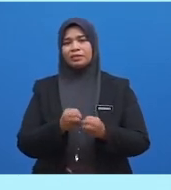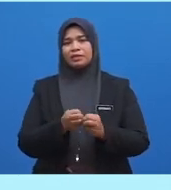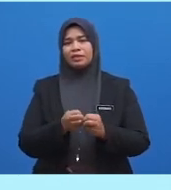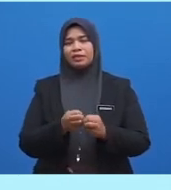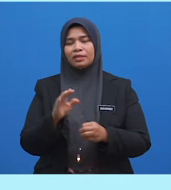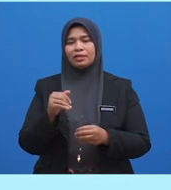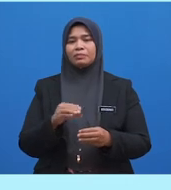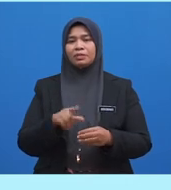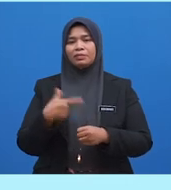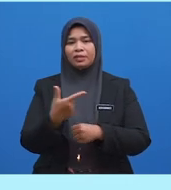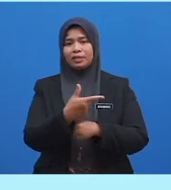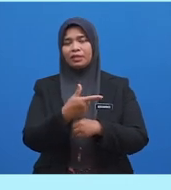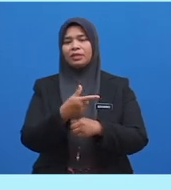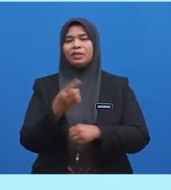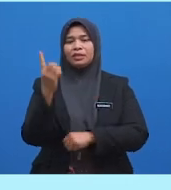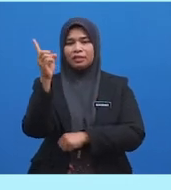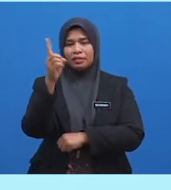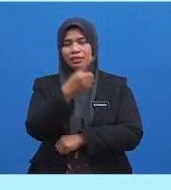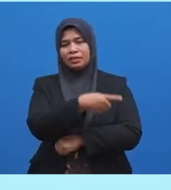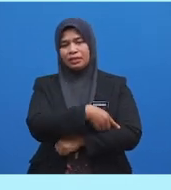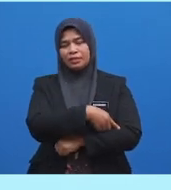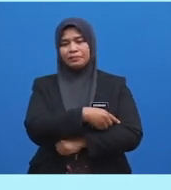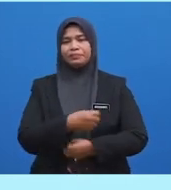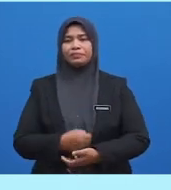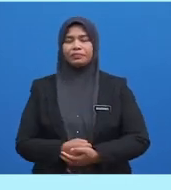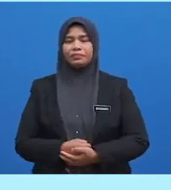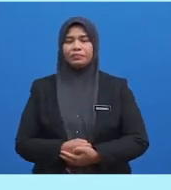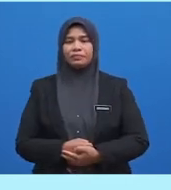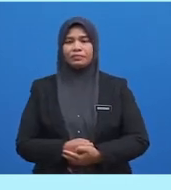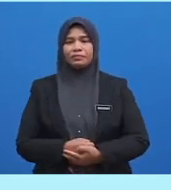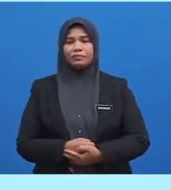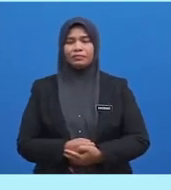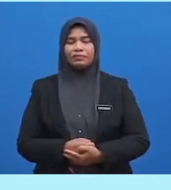yang melibatkan situasi harian